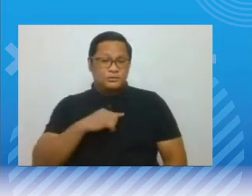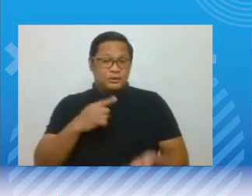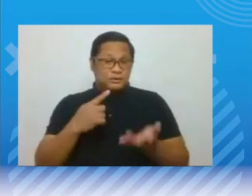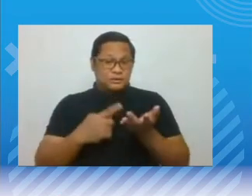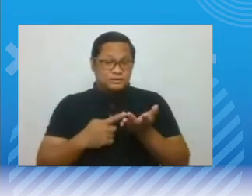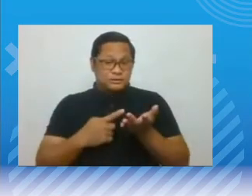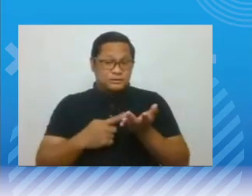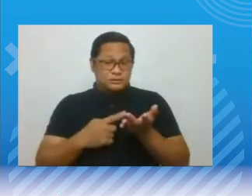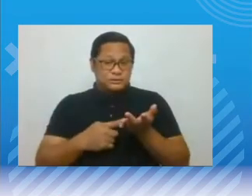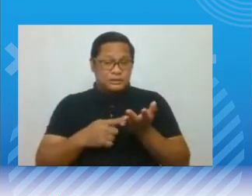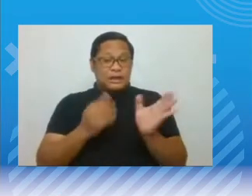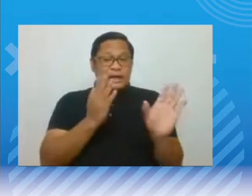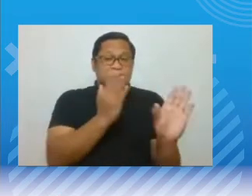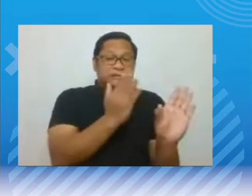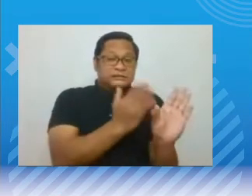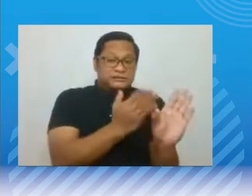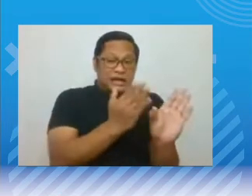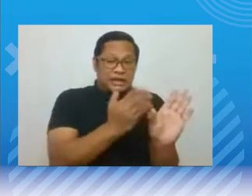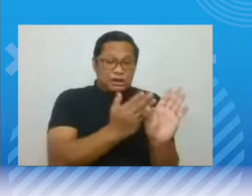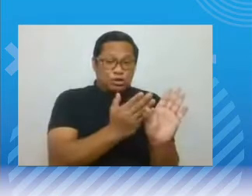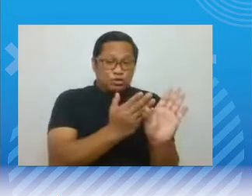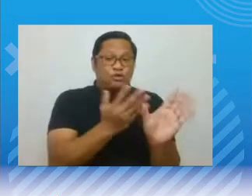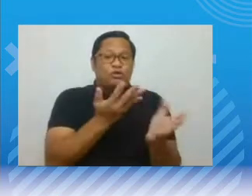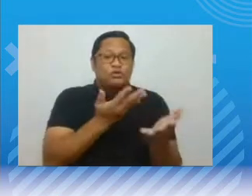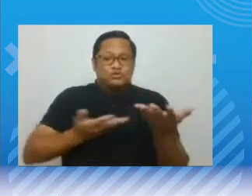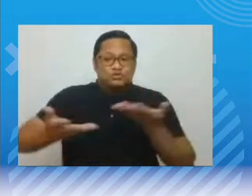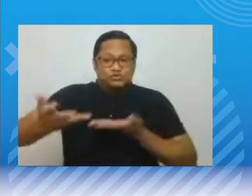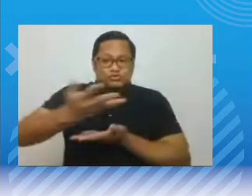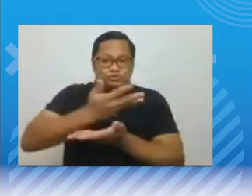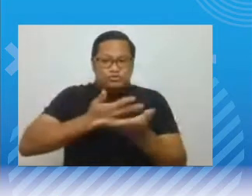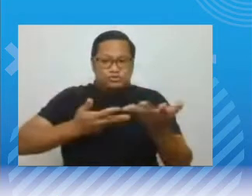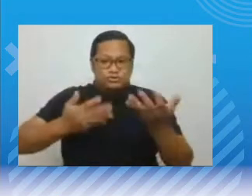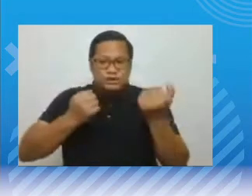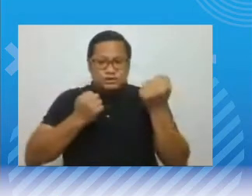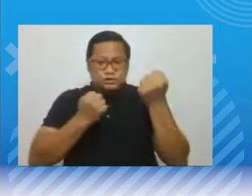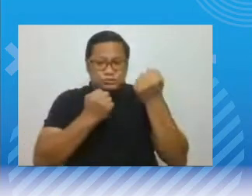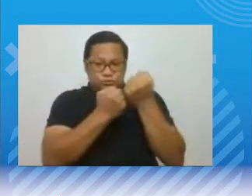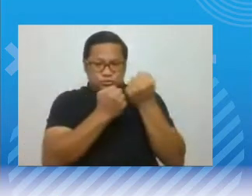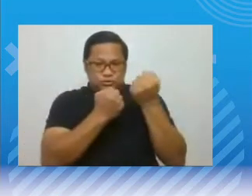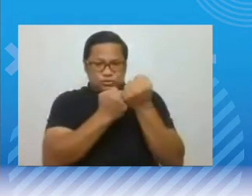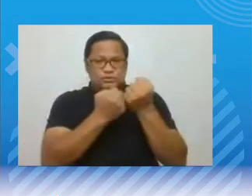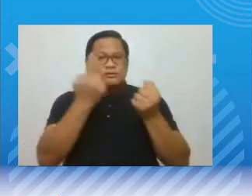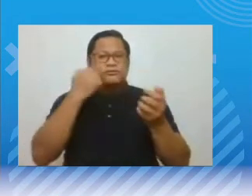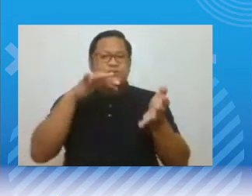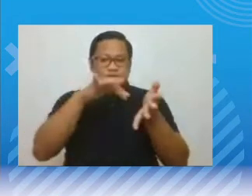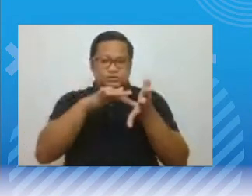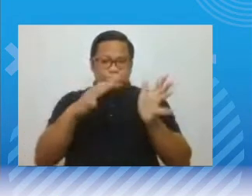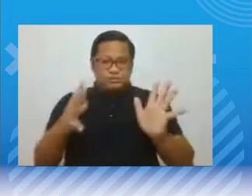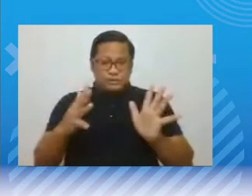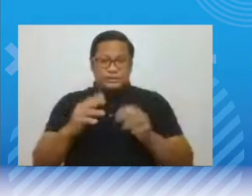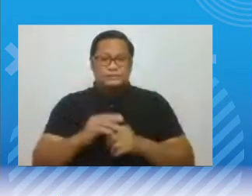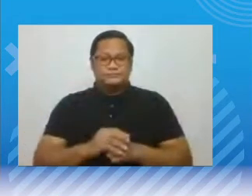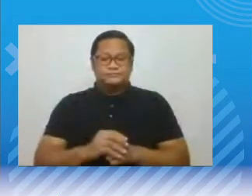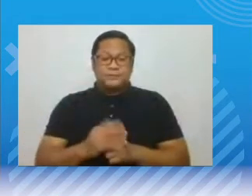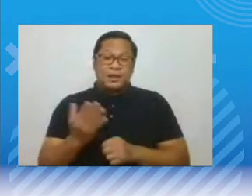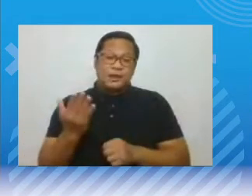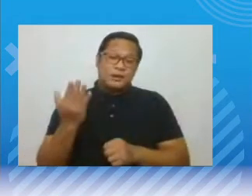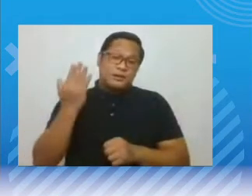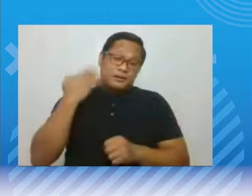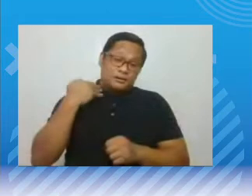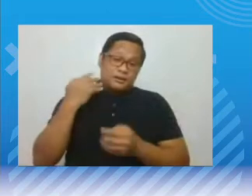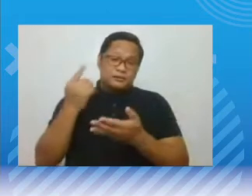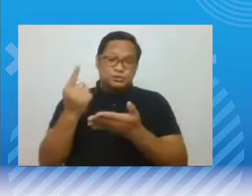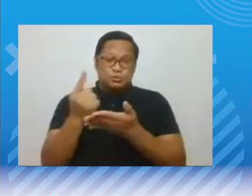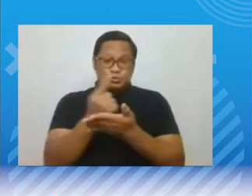ng psychosocial support sa ating mag-aaral. So yun po nung last week nakita po natin mula sa